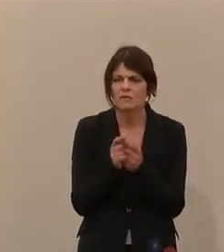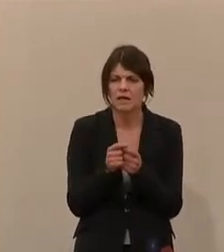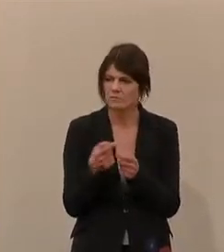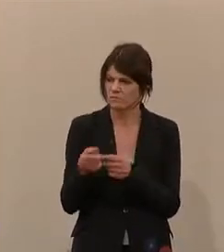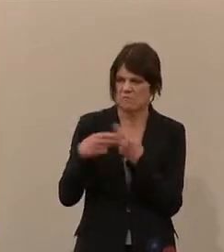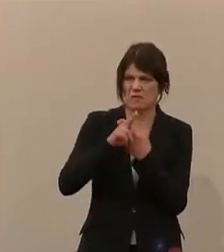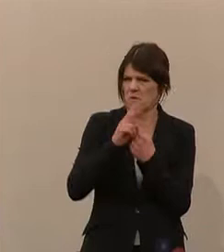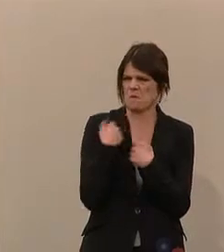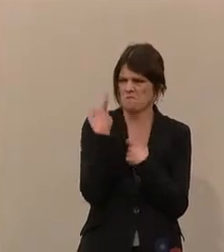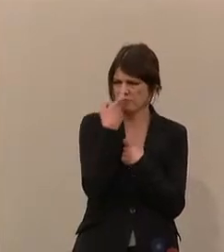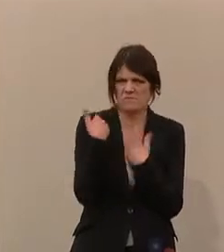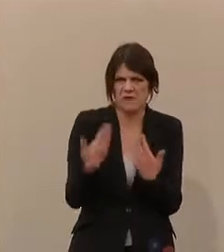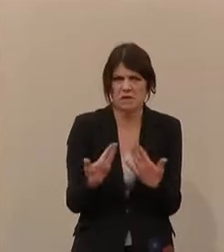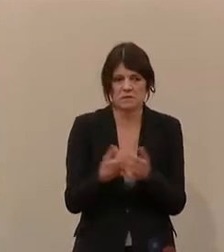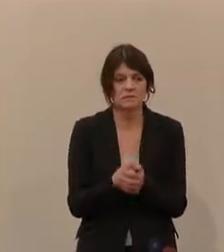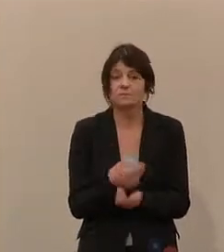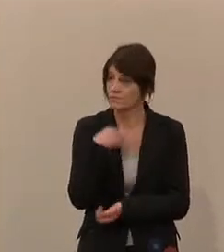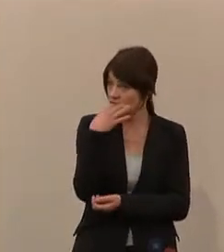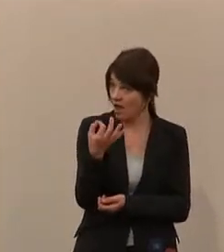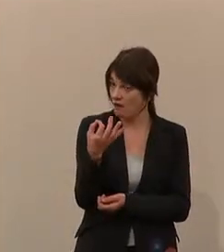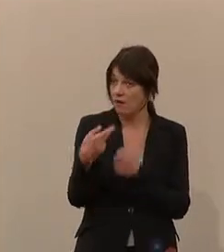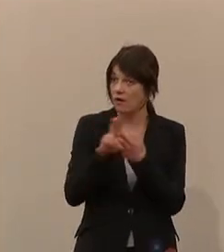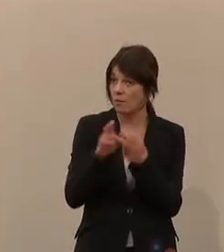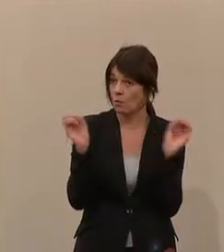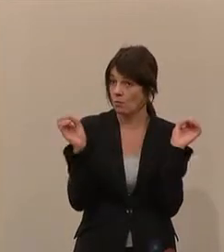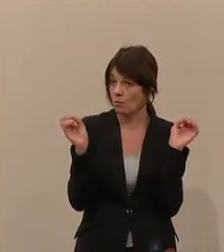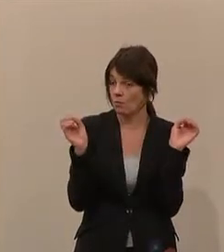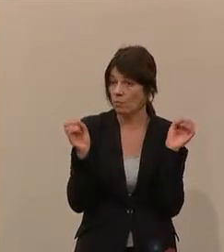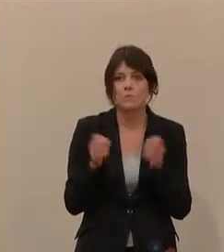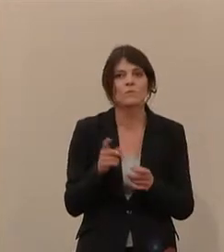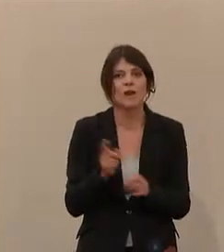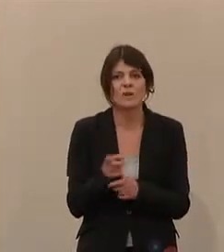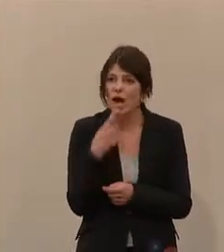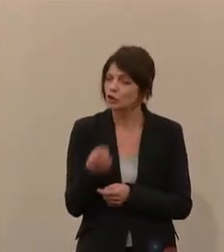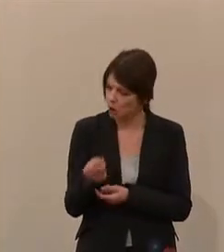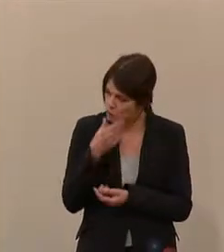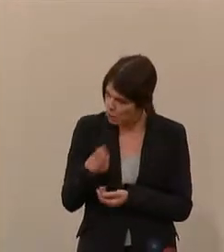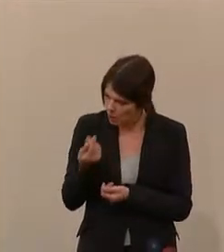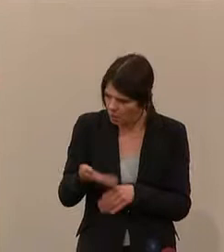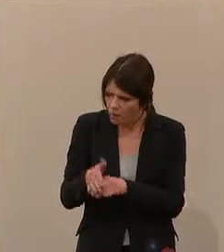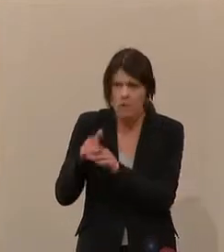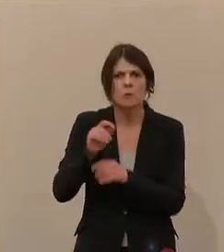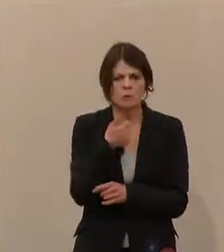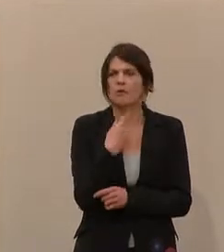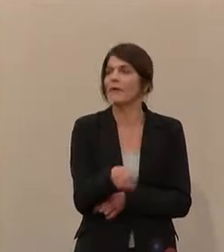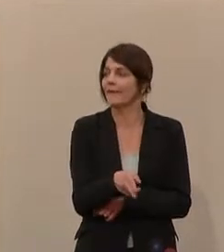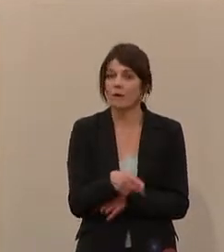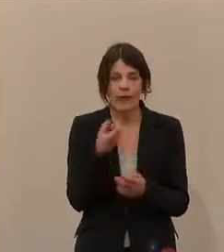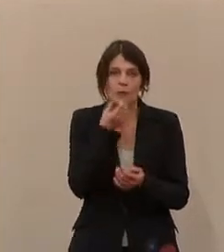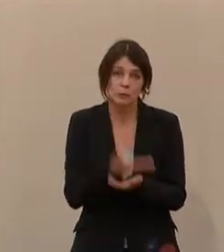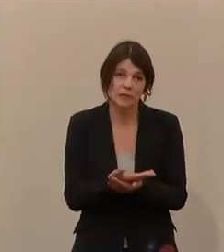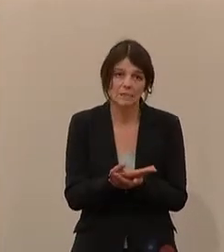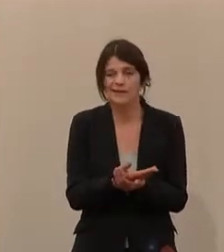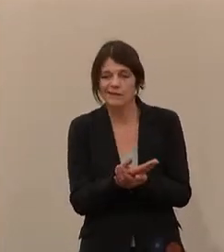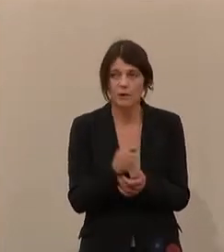kurz. Nämlich, man hat keine Antwort bekommen und das Körpergeld wurde angesprochen und zuerst zweimal verneint und dann wurde zugegeben, dass